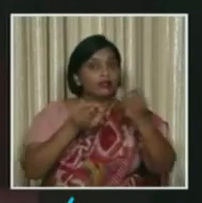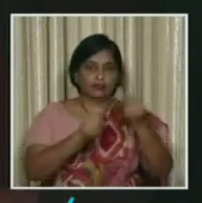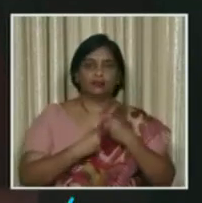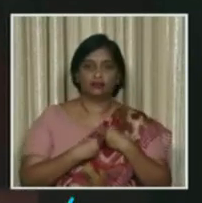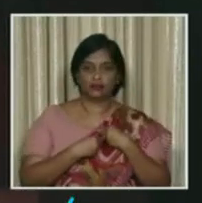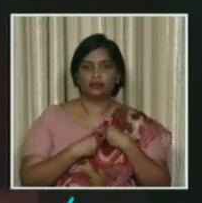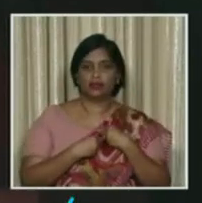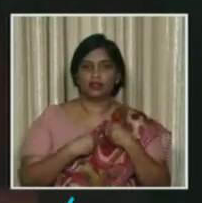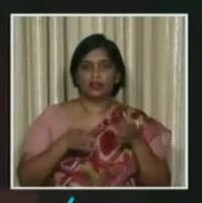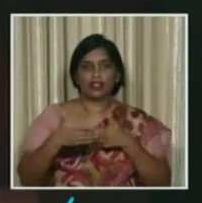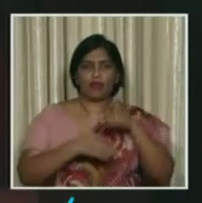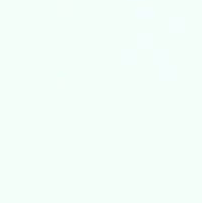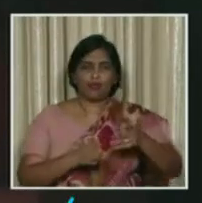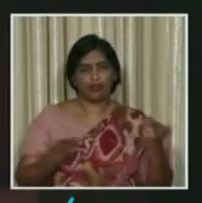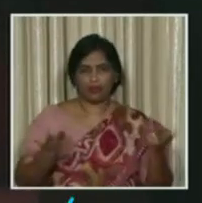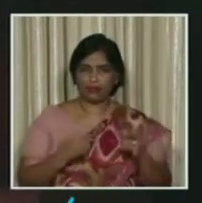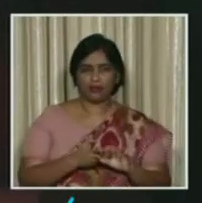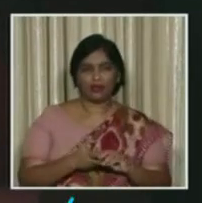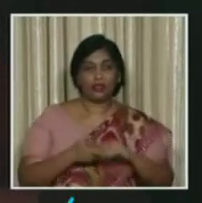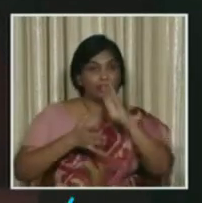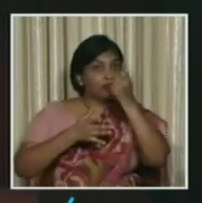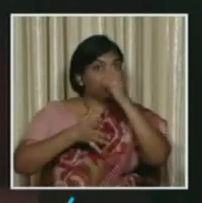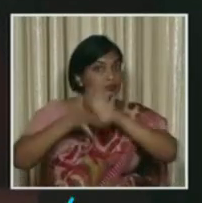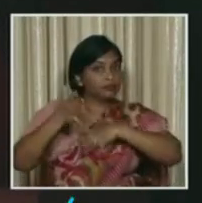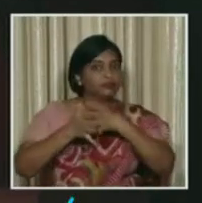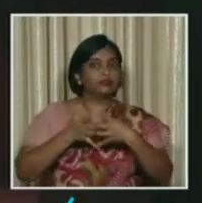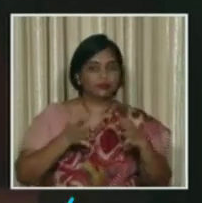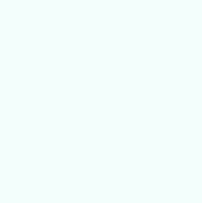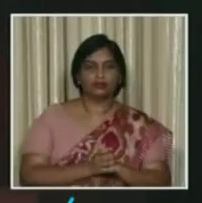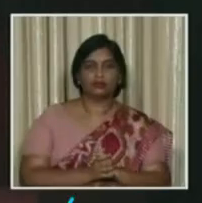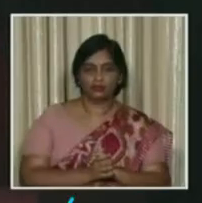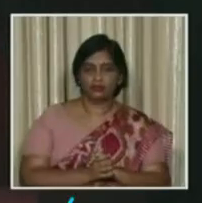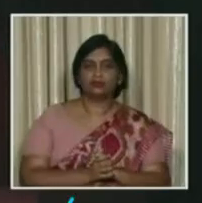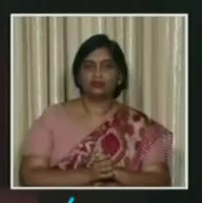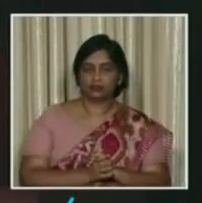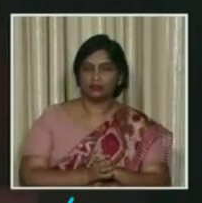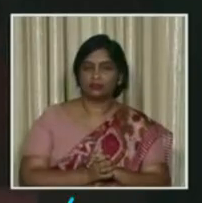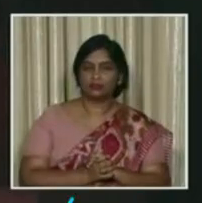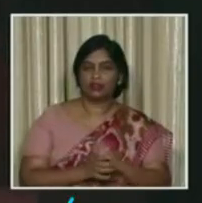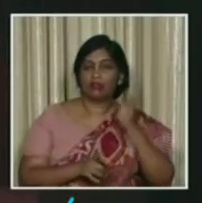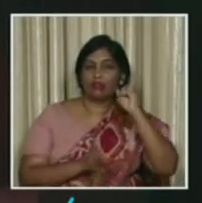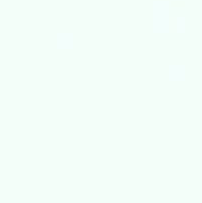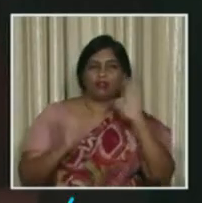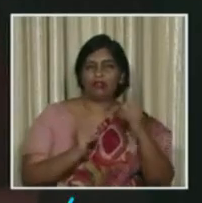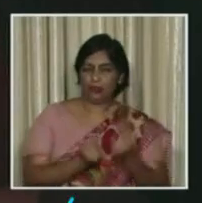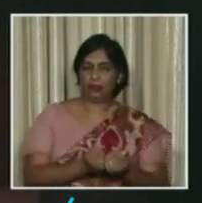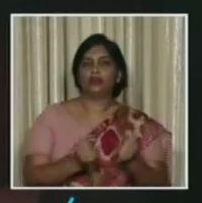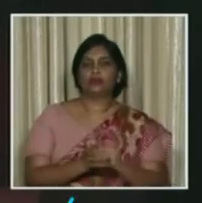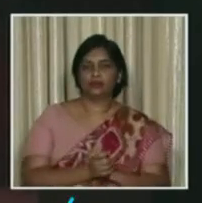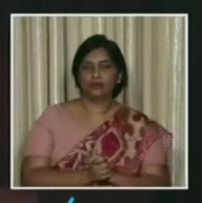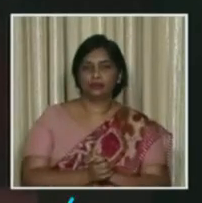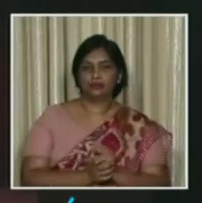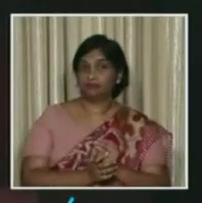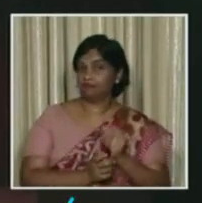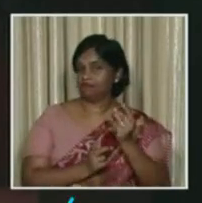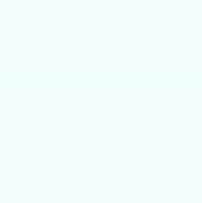හොඳයි. ඒකට කැබිනට් එකම අනුමැතියක් ඕනේ නැහැනේ. ඇස්තමේන්තුව එවන්න. පින් කරන්න ඕනේ. අපි එච්චර මේ කාලේ ගන්න නැහැ වැඩක් කරන්න අපි. හරි. පින් කරන්න.